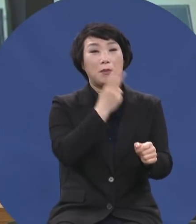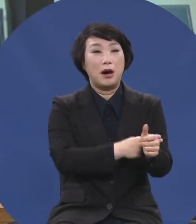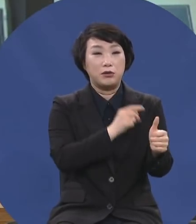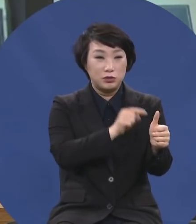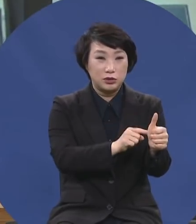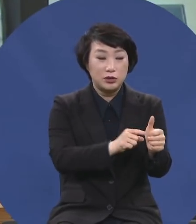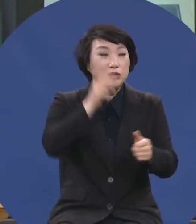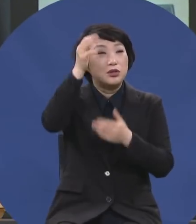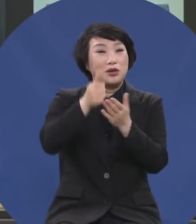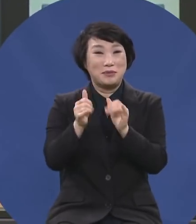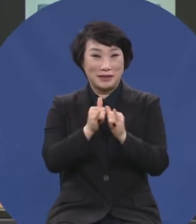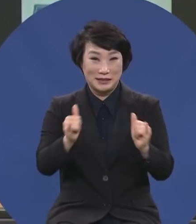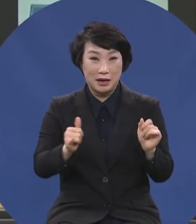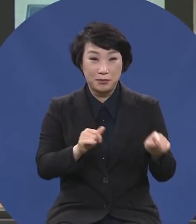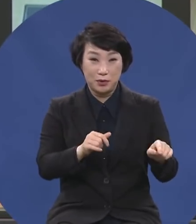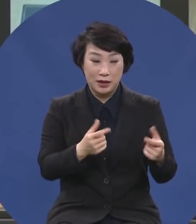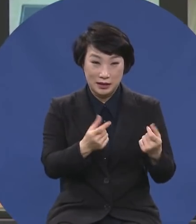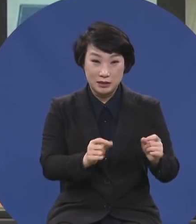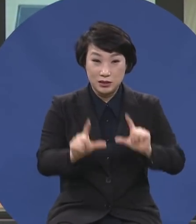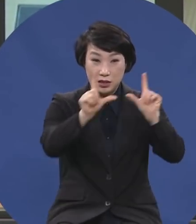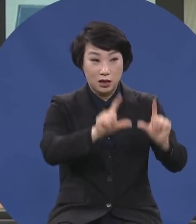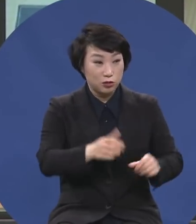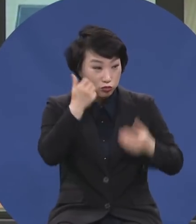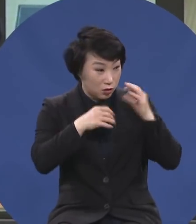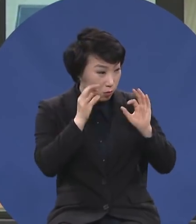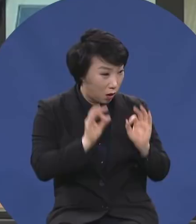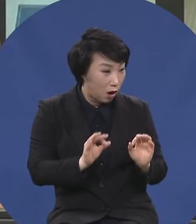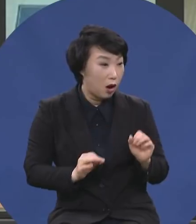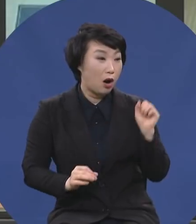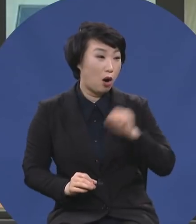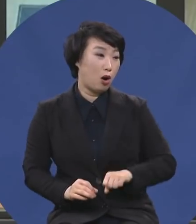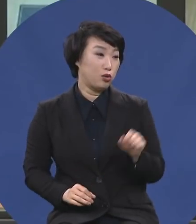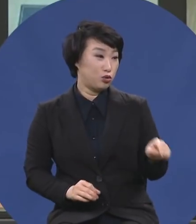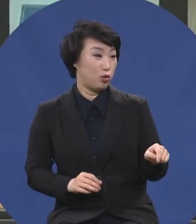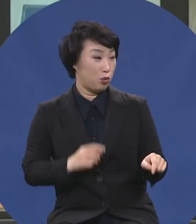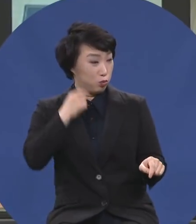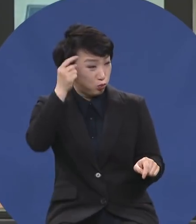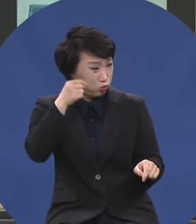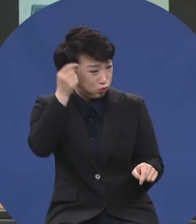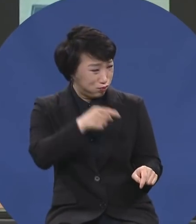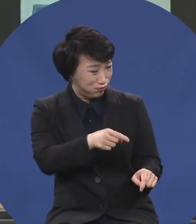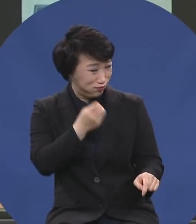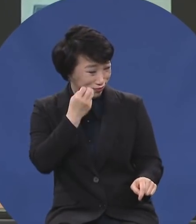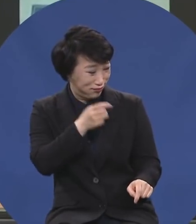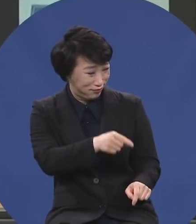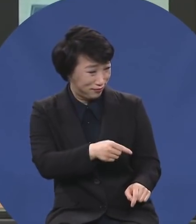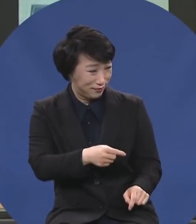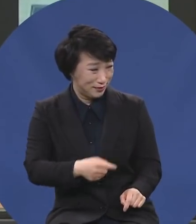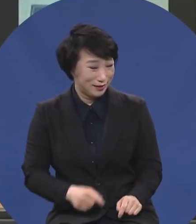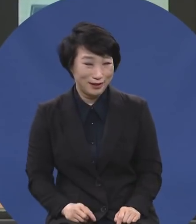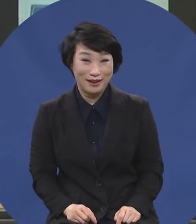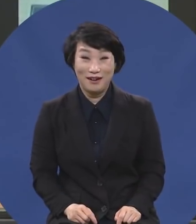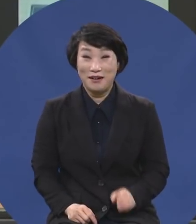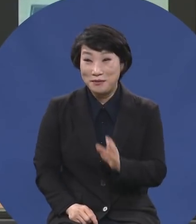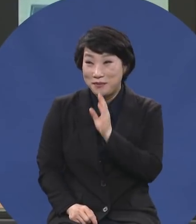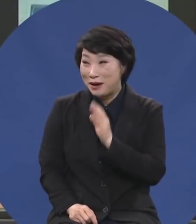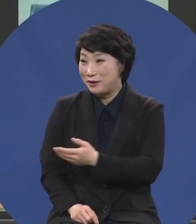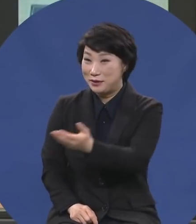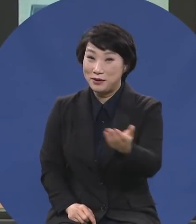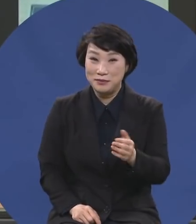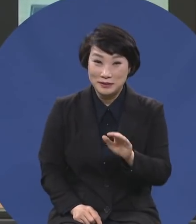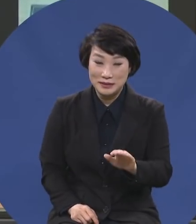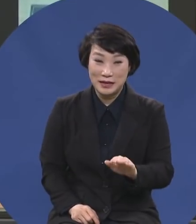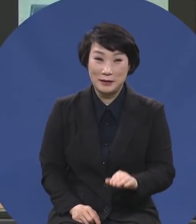성령의 사람으로 그렇게 살았으니 누가 봐도 저거 미친 사람 아니야. 응? 그래서 여러분 보세요.